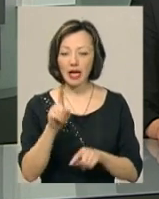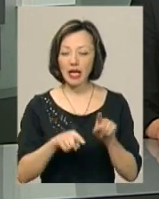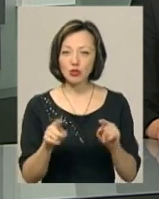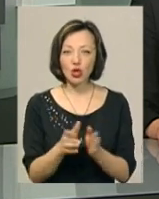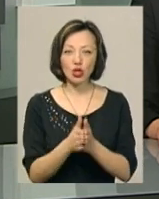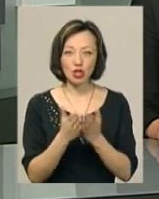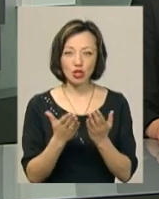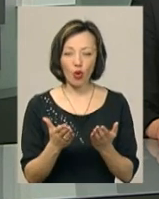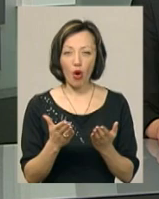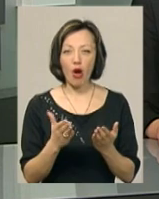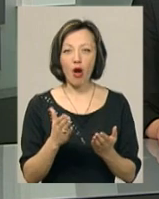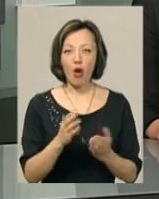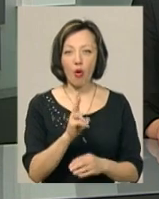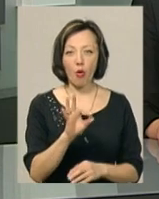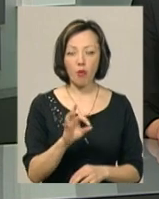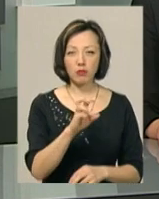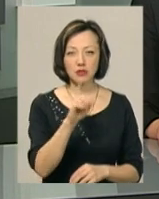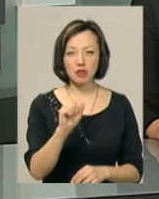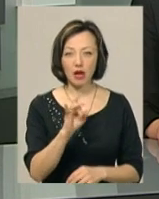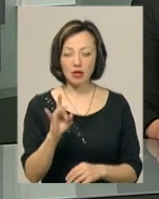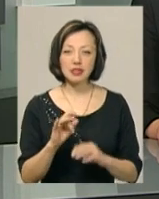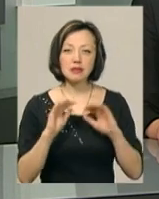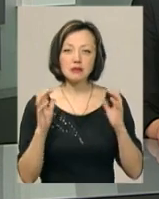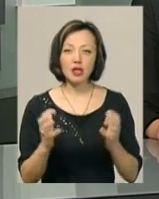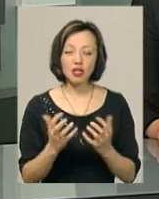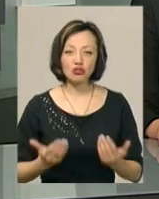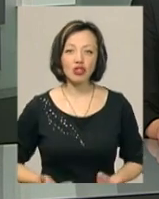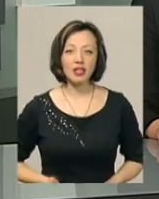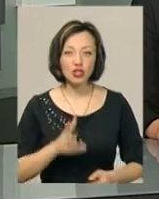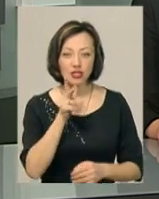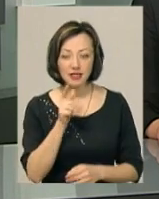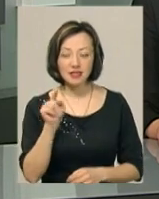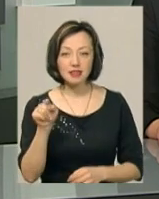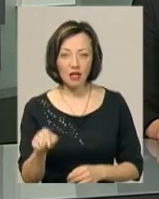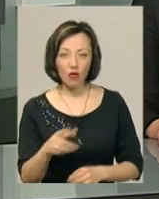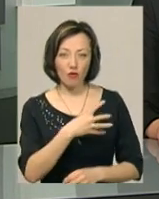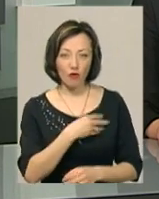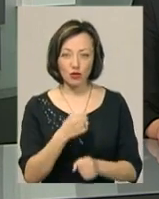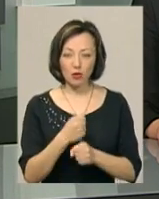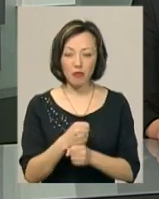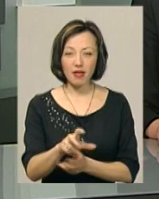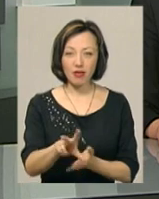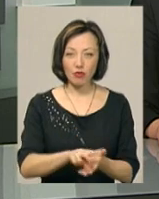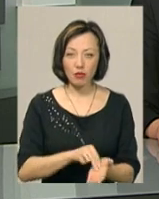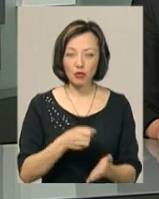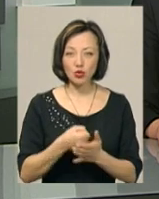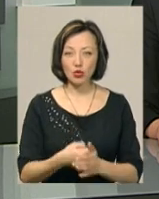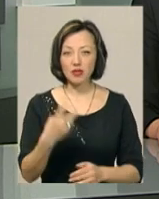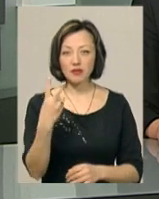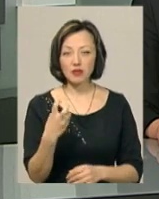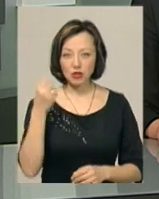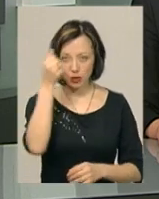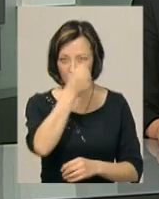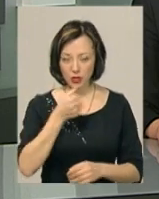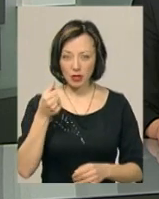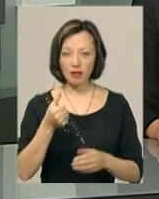«Кобзар. Поема Гайдамаки» у своїй колекції зберіг житель Чернівців Микола Джуряк. І саме з нею у Львові зробили репринт до 200-річчя від дня